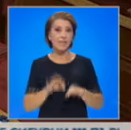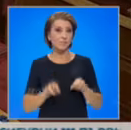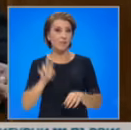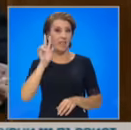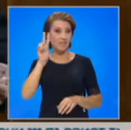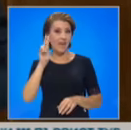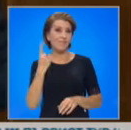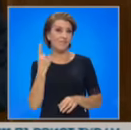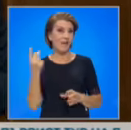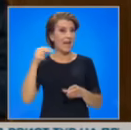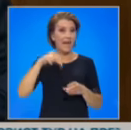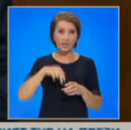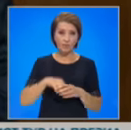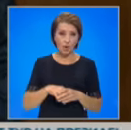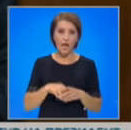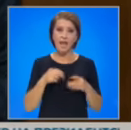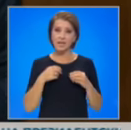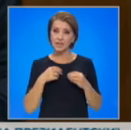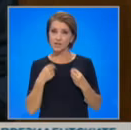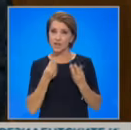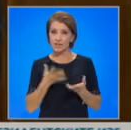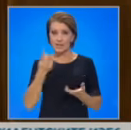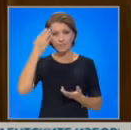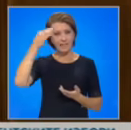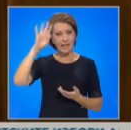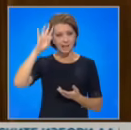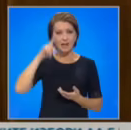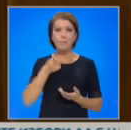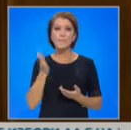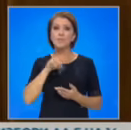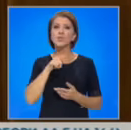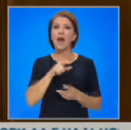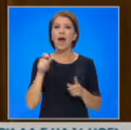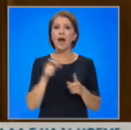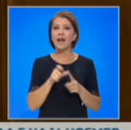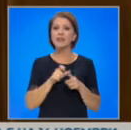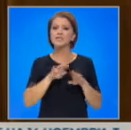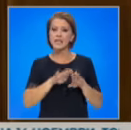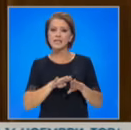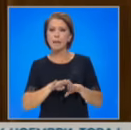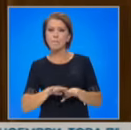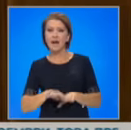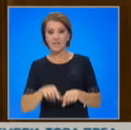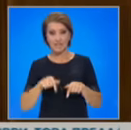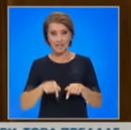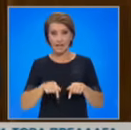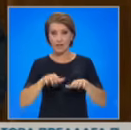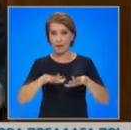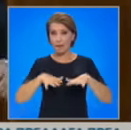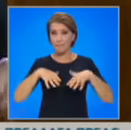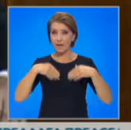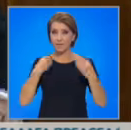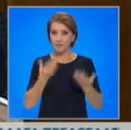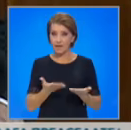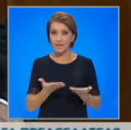някаква дата сега, но после той може да бави пък колкото си иска сегашния парламент, и накрая да се окаже,